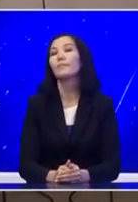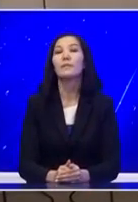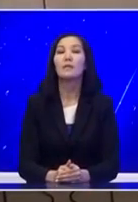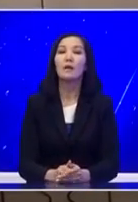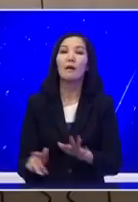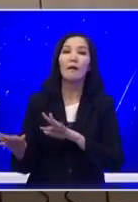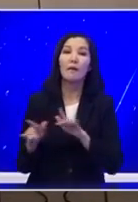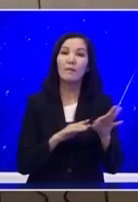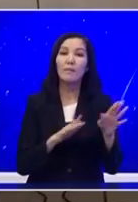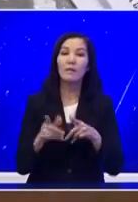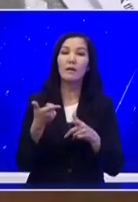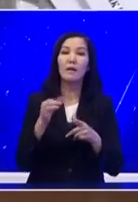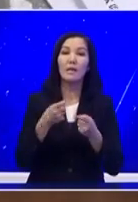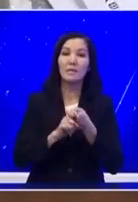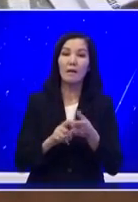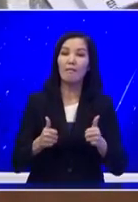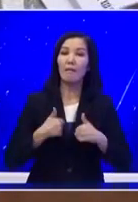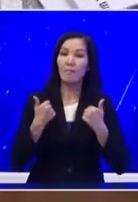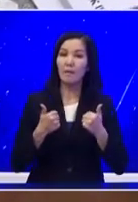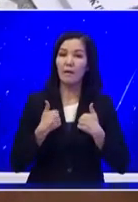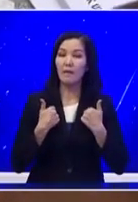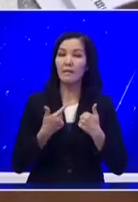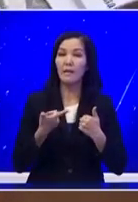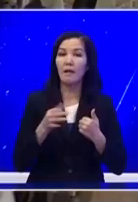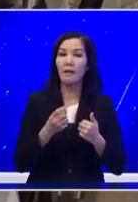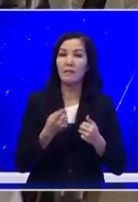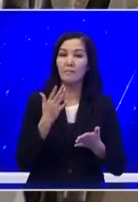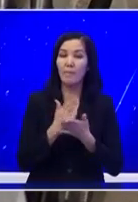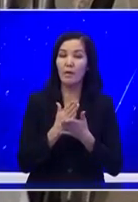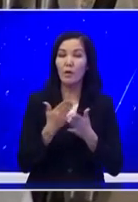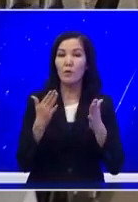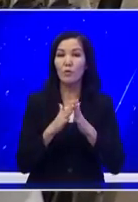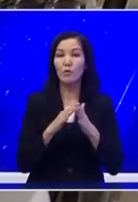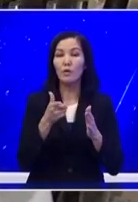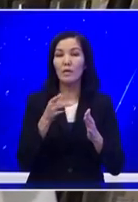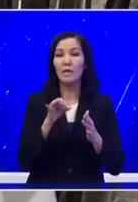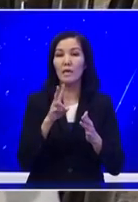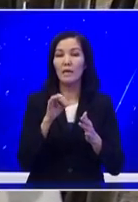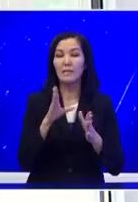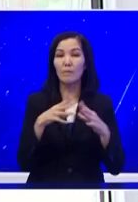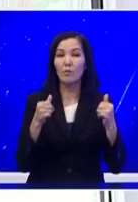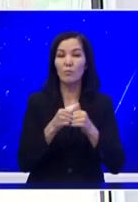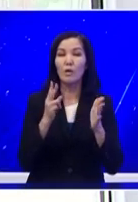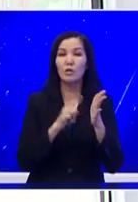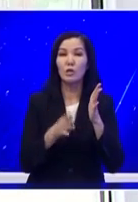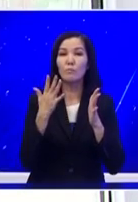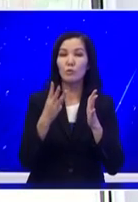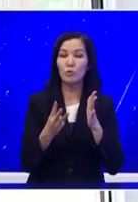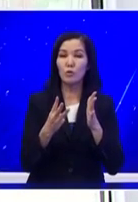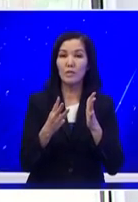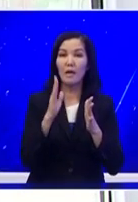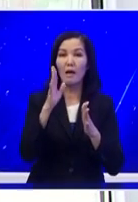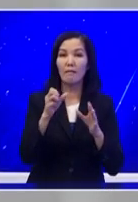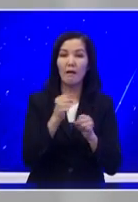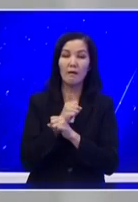Қимылдаған қырасат, газ кіргізуге талпынғандар көгілдір отын қызығын көріп отыр. Бірі Герасименкалар отбасы. 73 жасар қария алдағы қыста